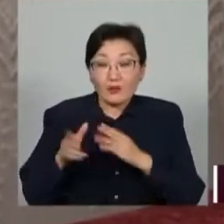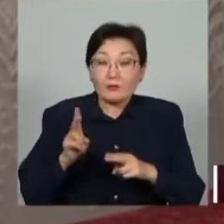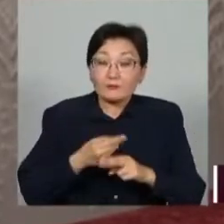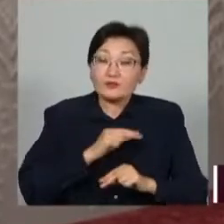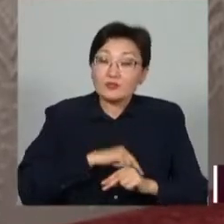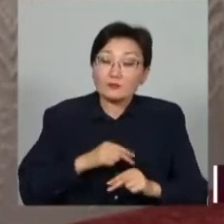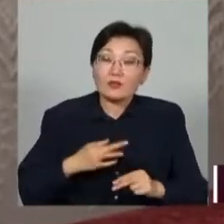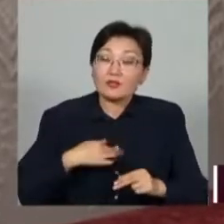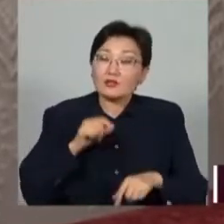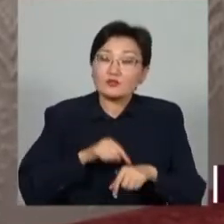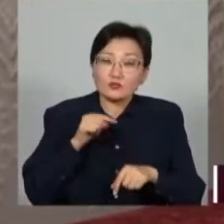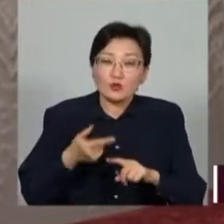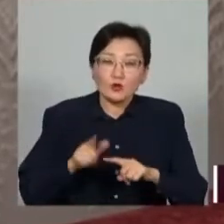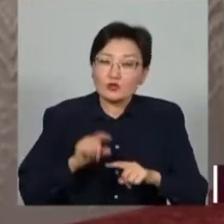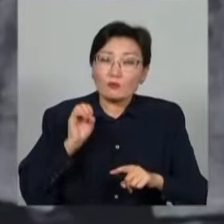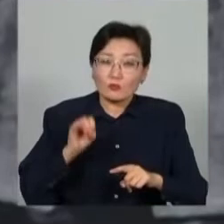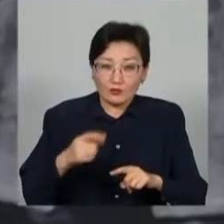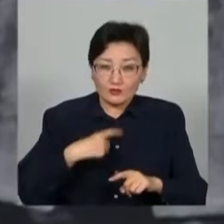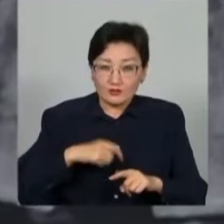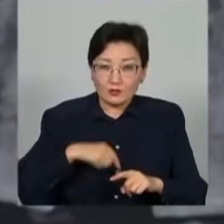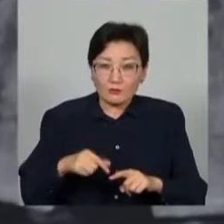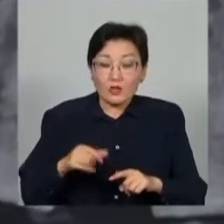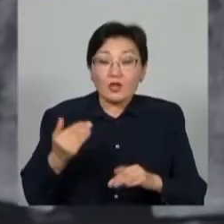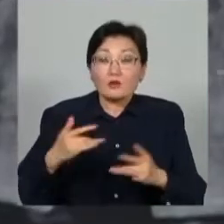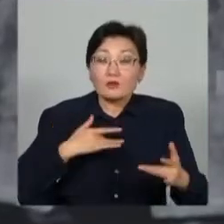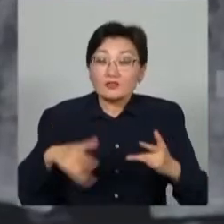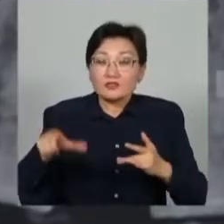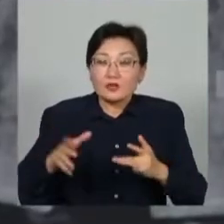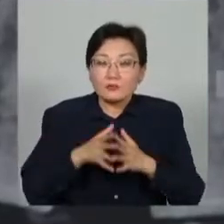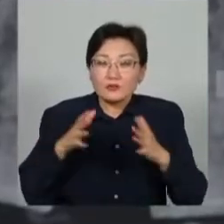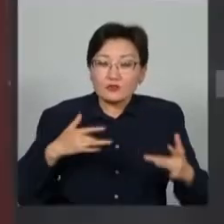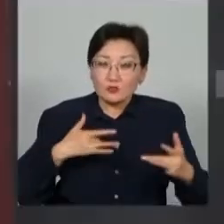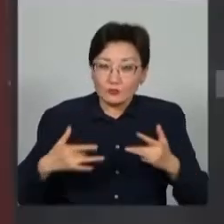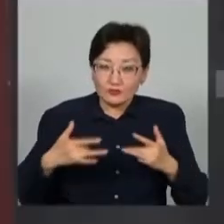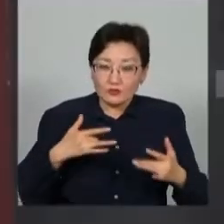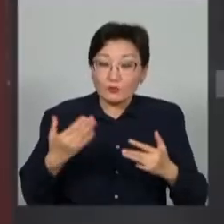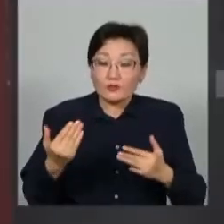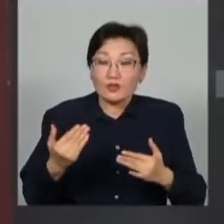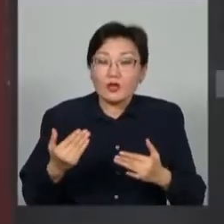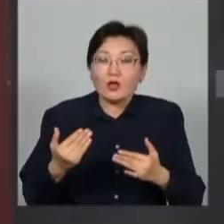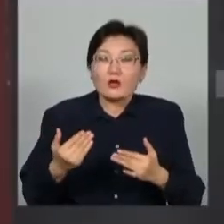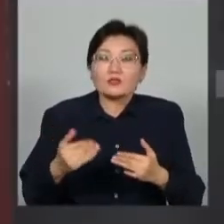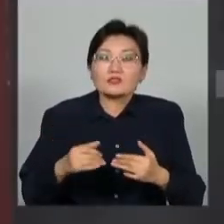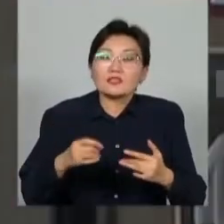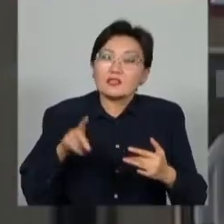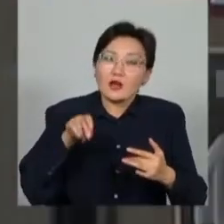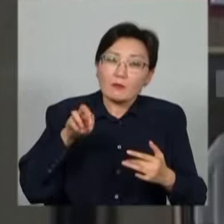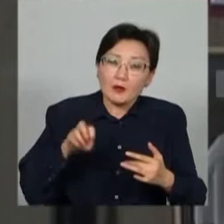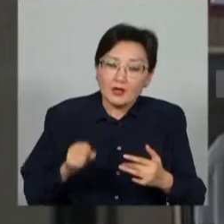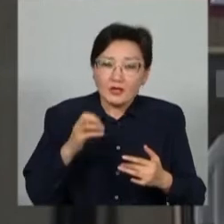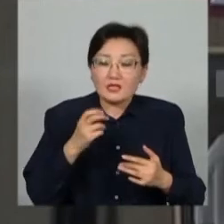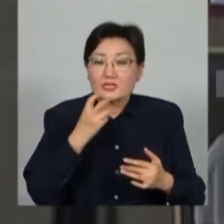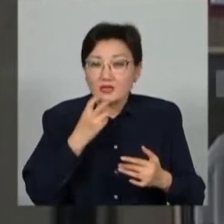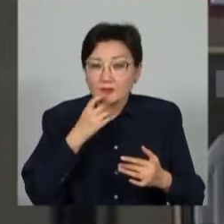я чувствую себя очень плохо. У Померанцева широчайший актерский диапазон. Ему подвластные драматические и